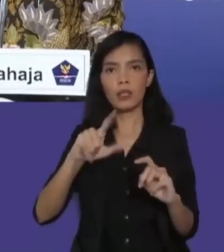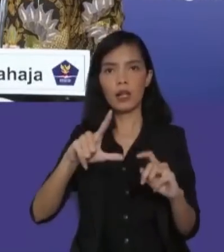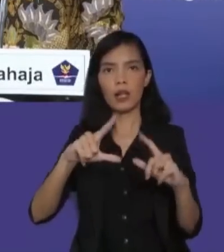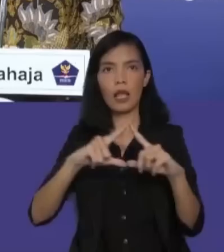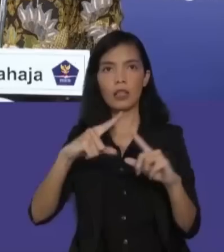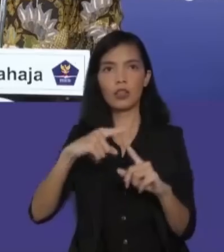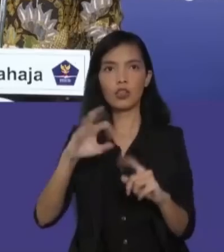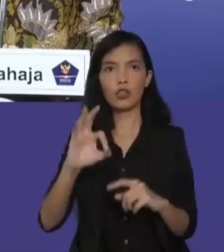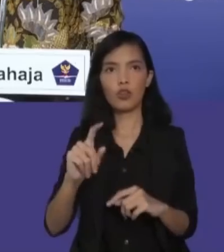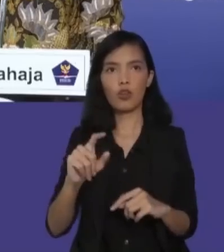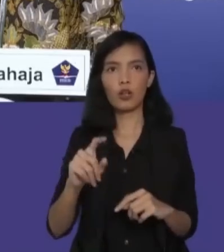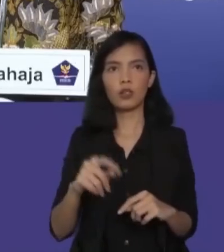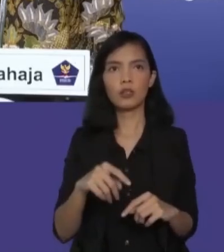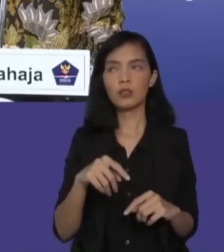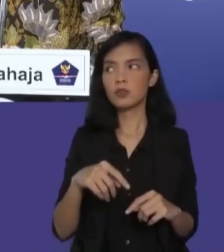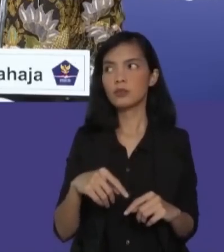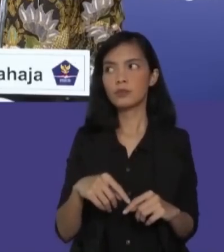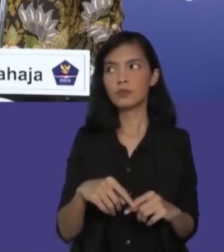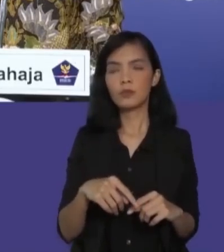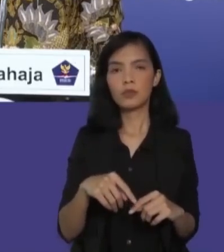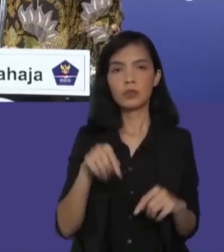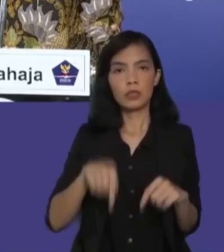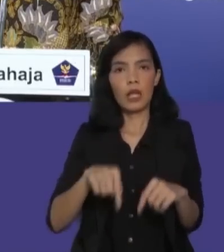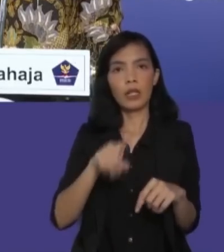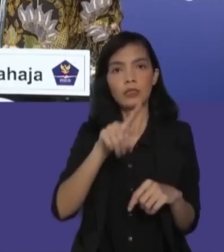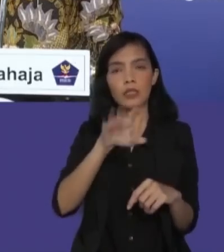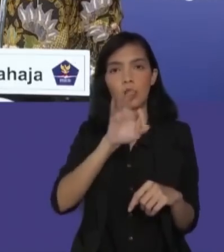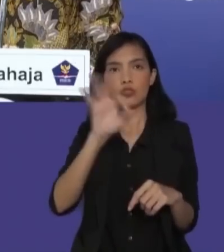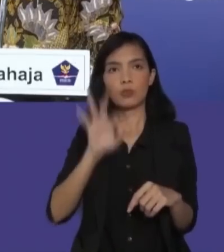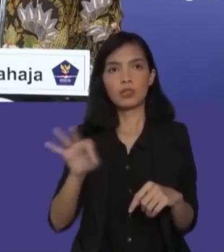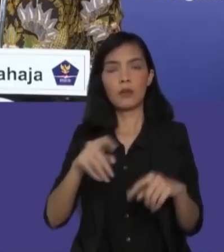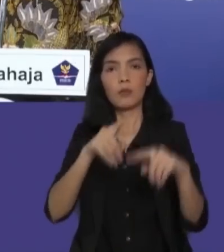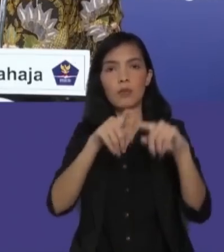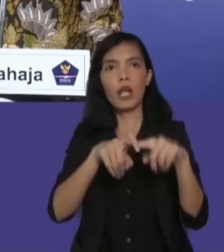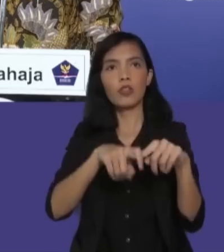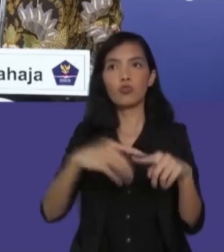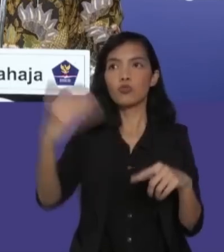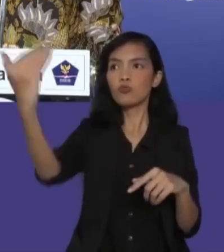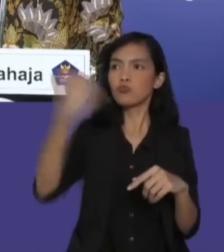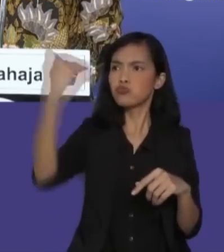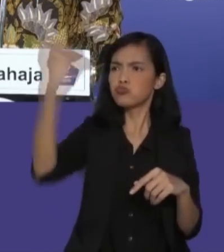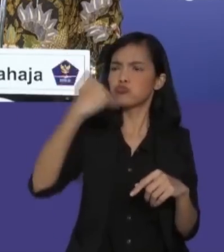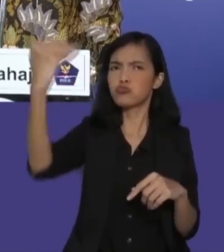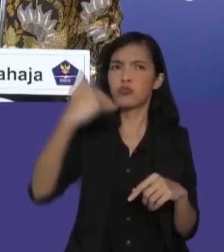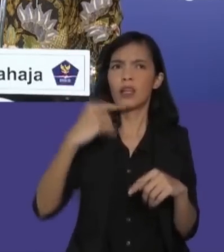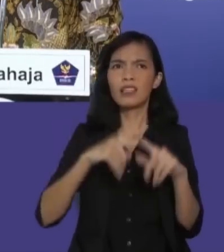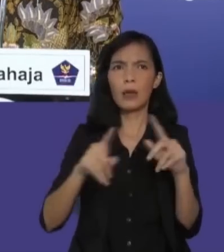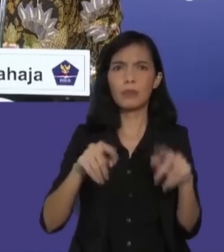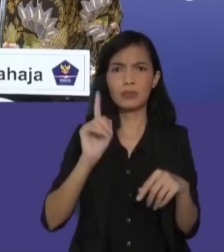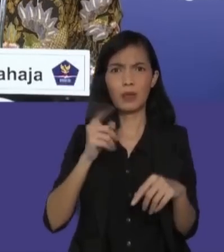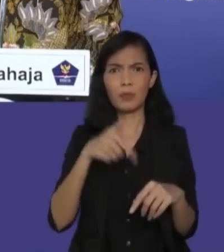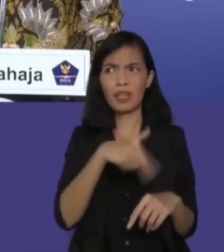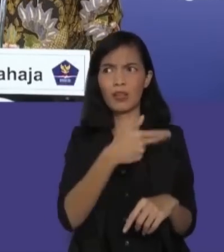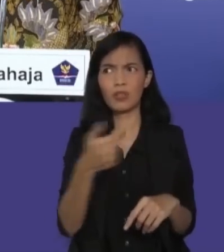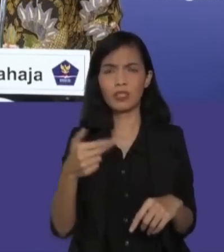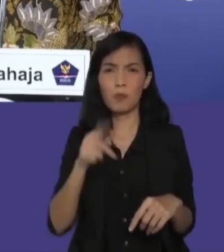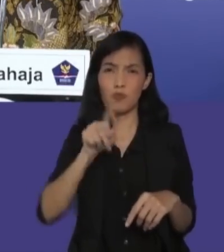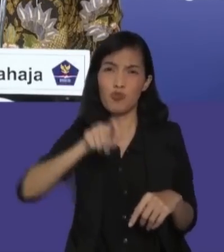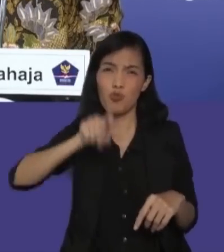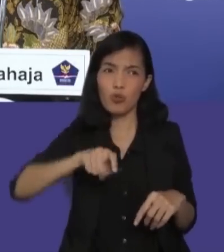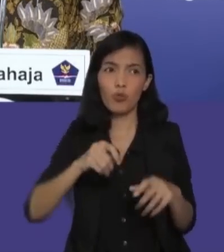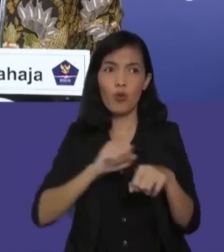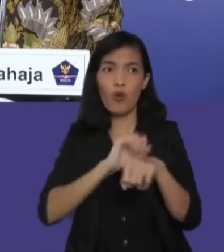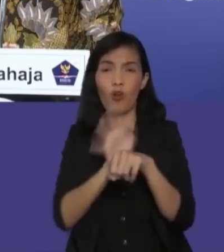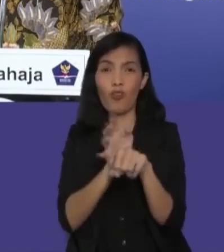100% tergantung kepada ventilator import. Namun karena ada kebutuhan yang begitu besar sejak